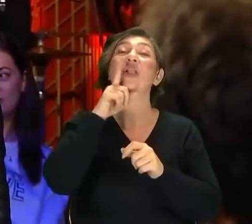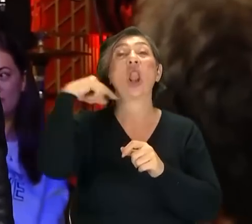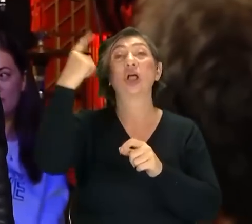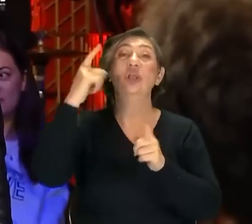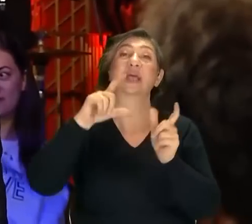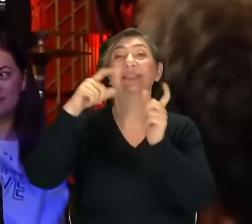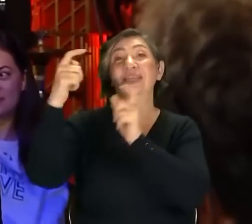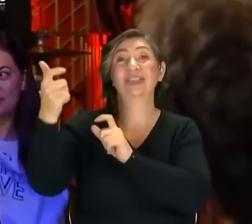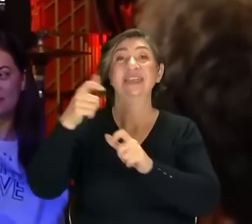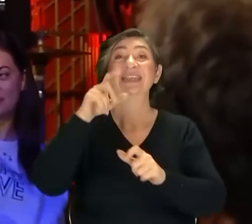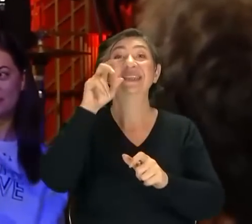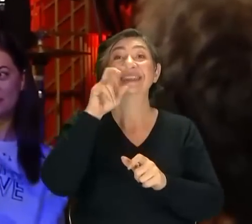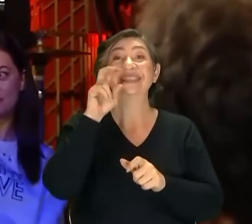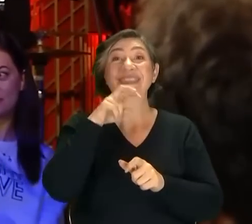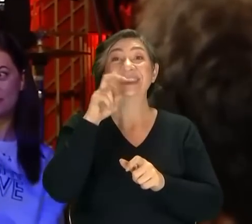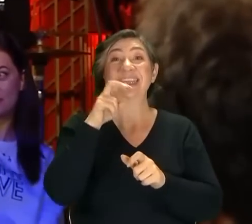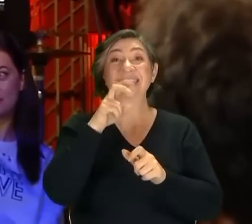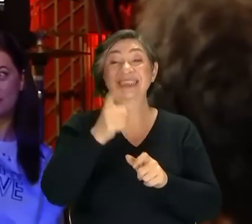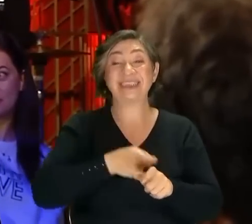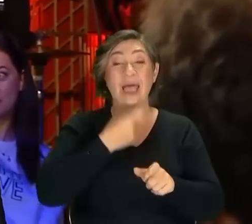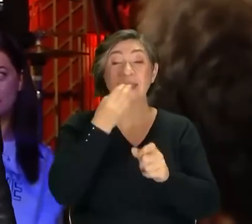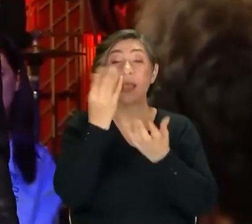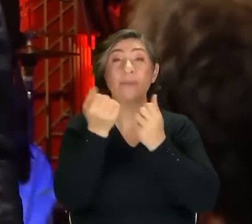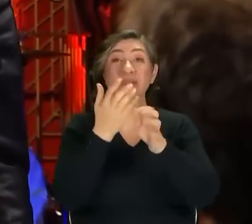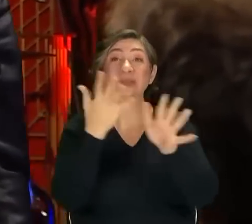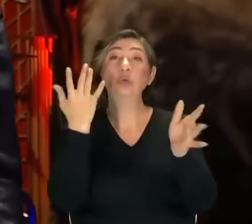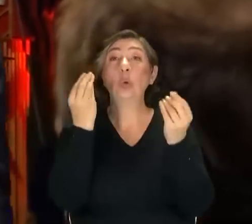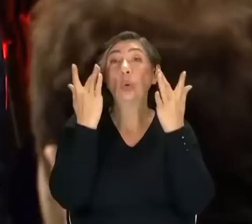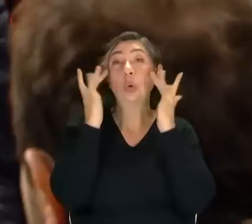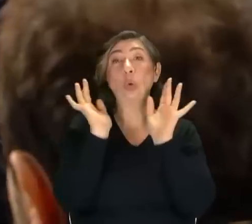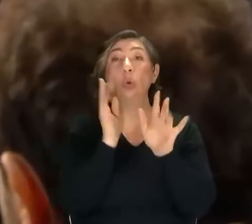yerleştik. 8 saat market kuyruğundayız. Çok medeni.